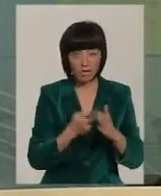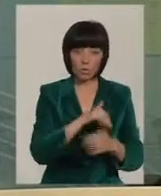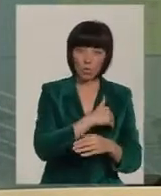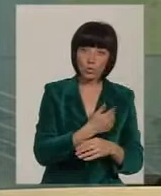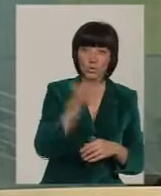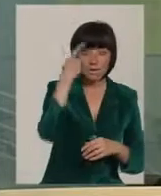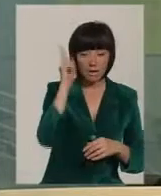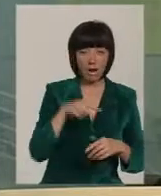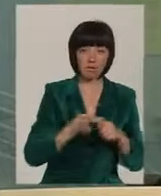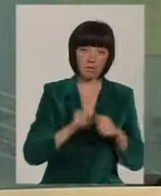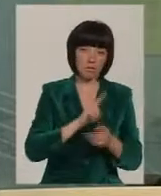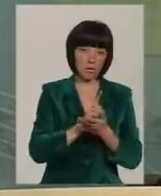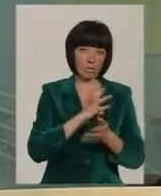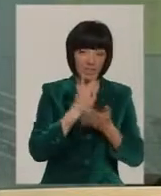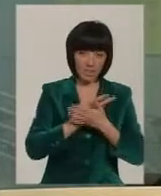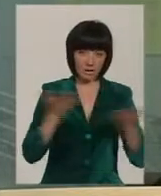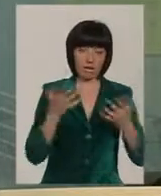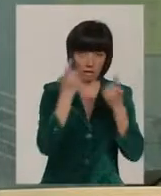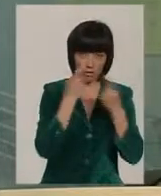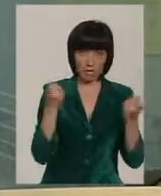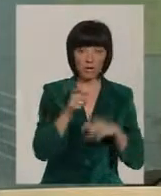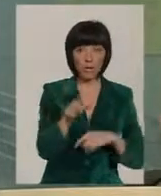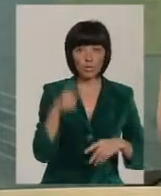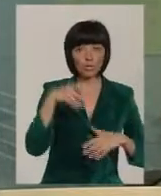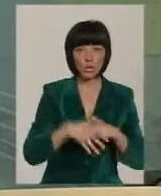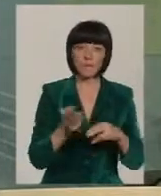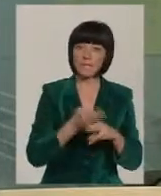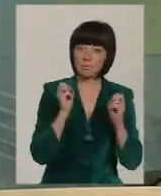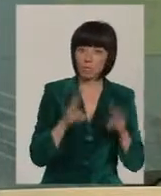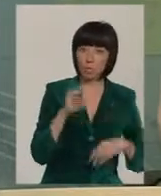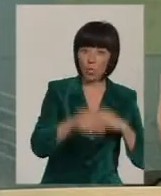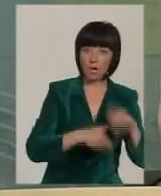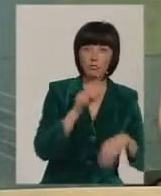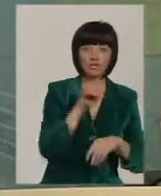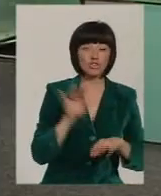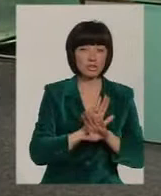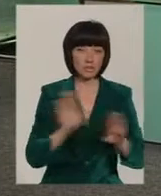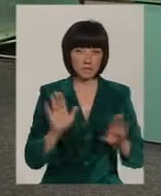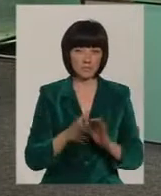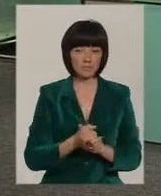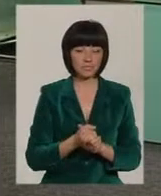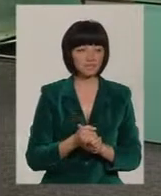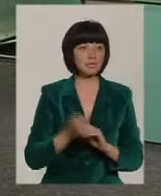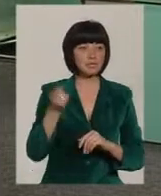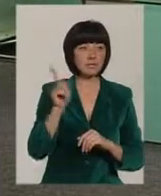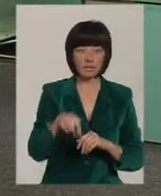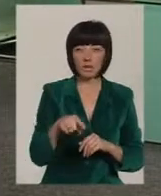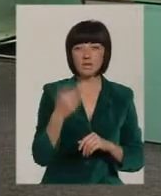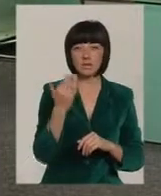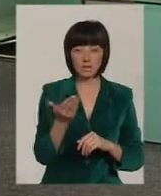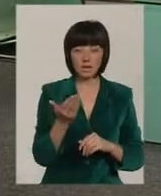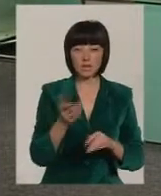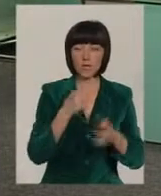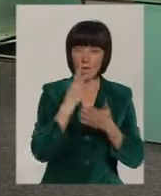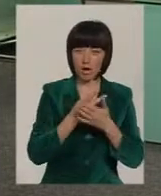хочуть дізнатися. Чи це має бути настільки відкрита інформація, щоб люди розуміли, безпечно купатись чи ні в Південному Бузі. І, до речі, ви показували цю